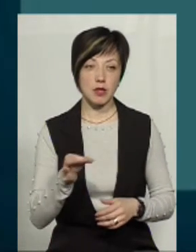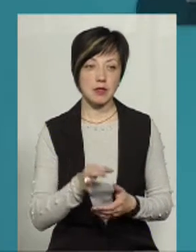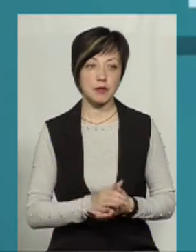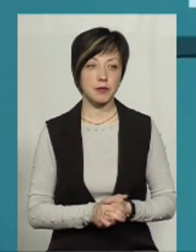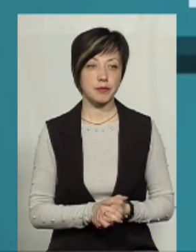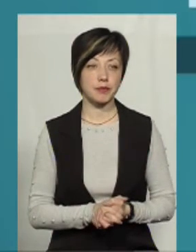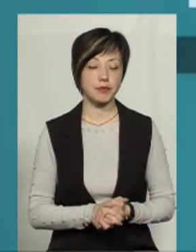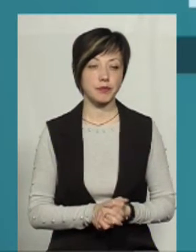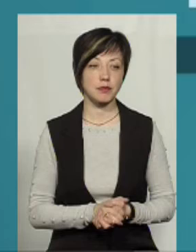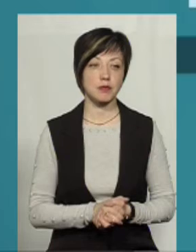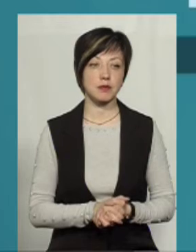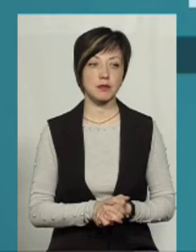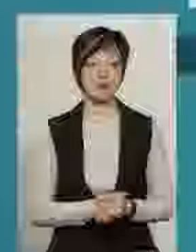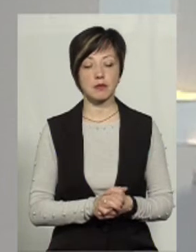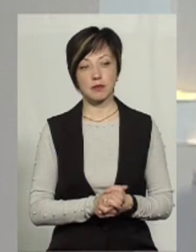області.